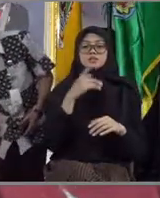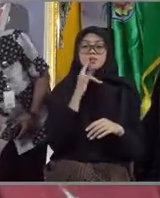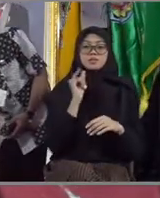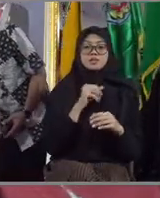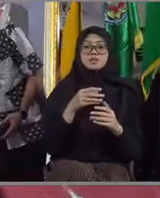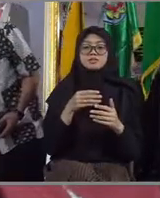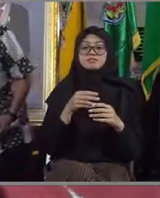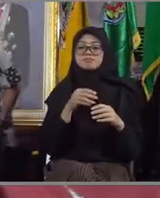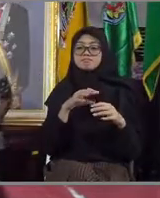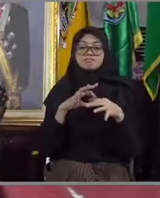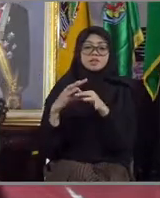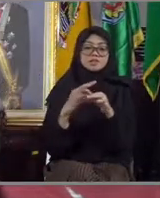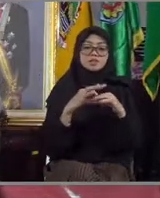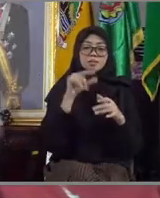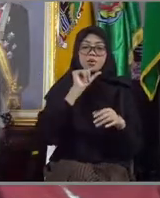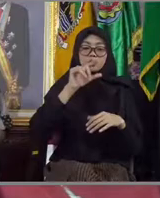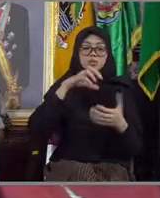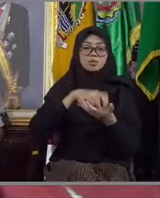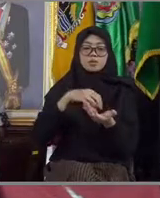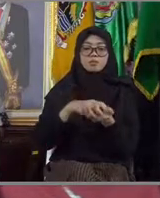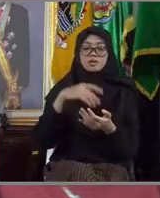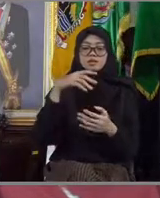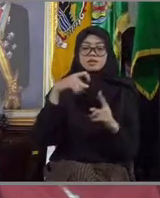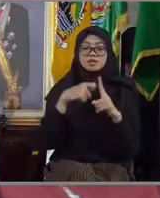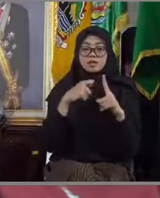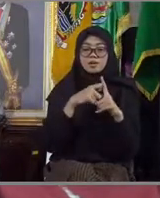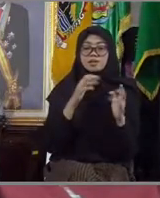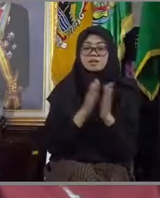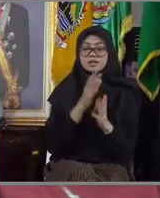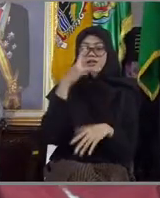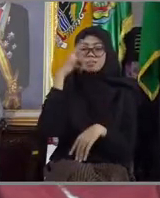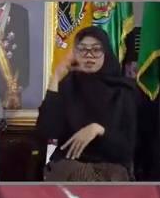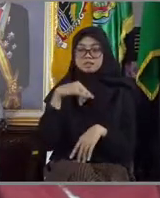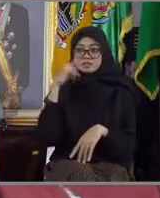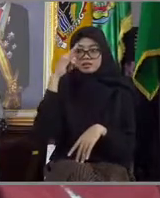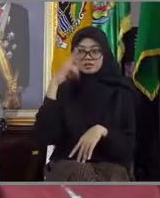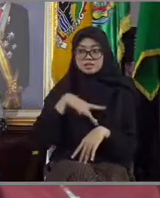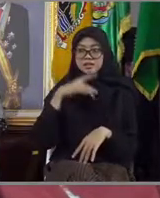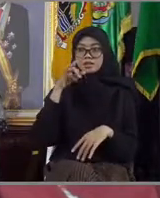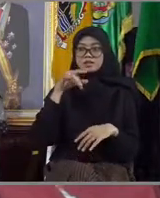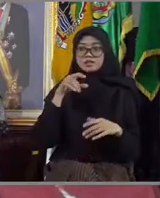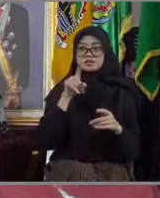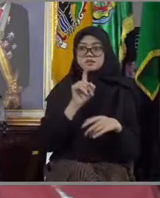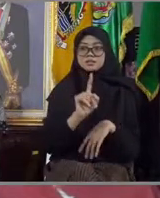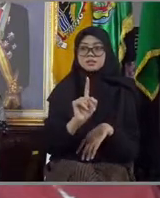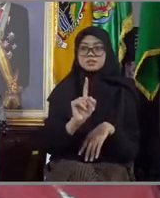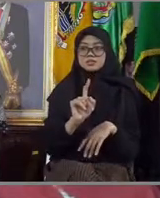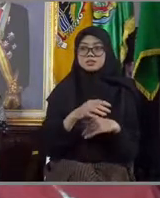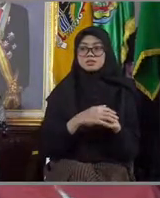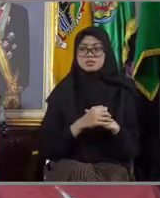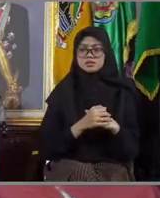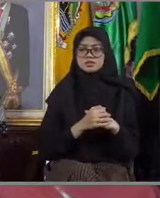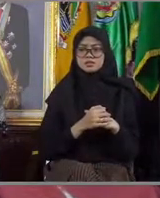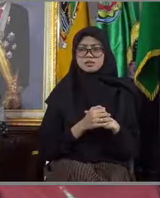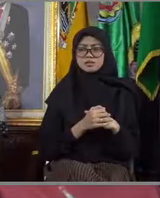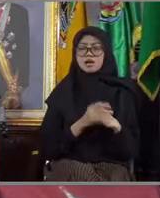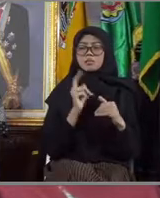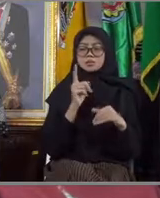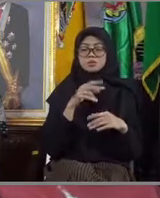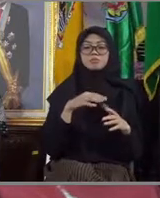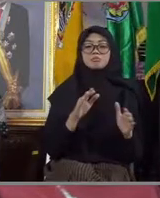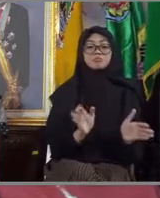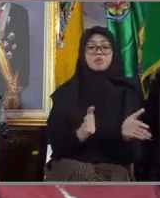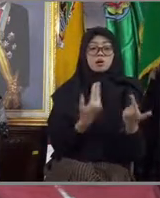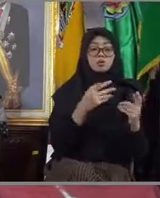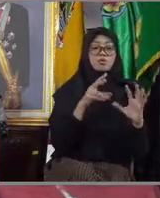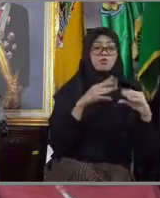okay. Kenyataannya yeah. Saat ini di kecamatan-kecamatan di Kabupaten Semarang itu belum terdapat forum anak tingkat kecamatan,